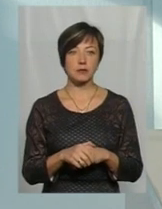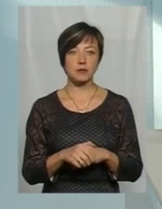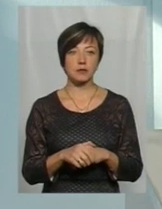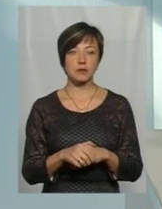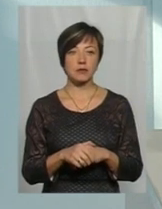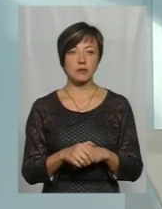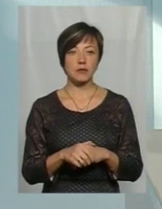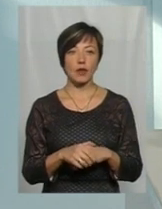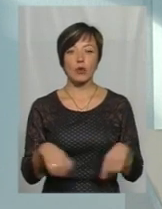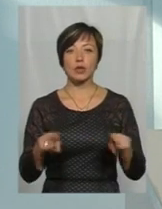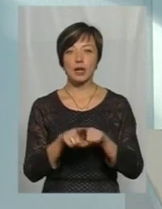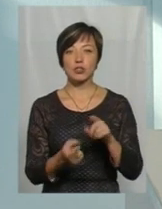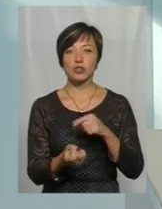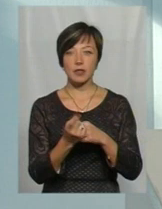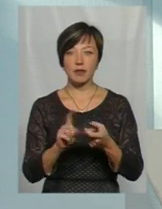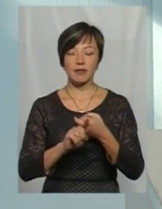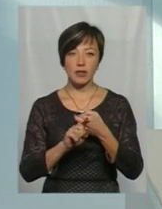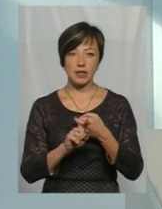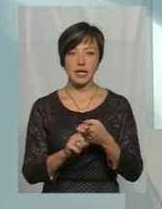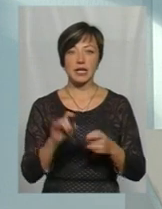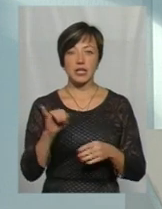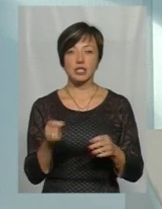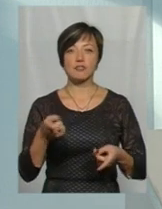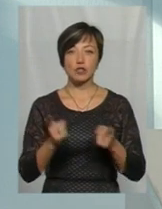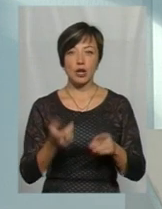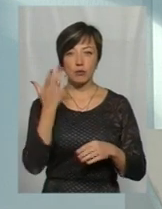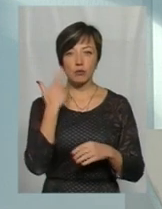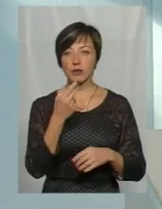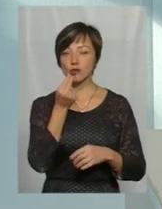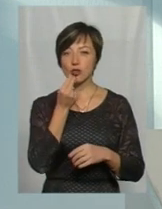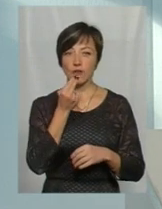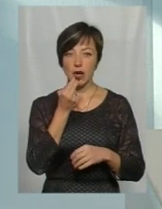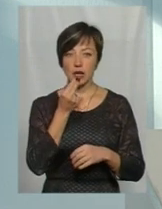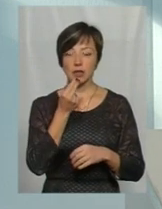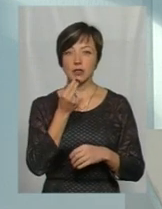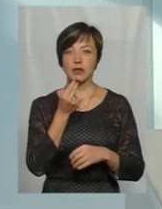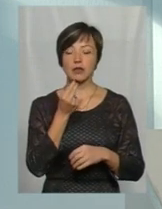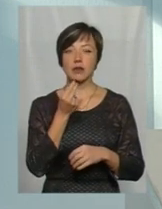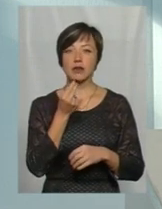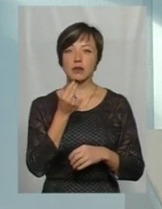От такі джерела збудника інфекції. І, звичайно, при вживанні в їжу